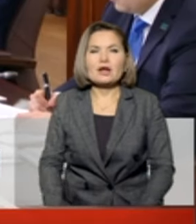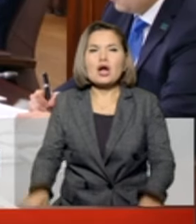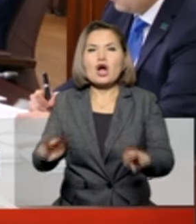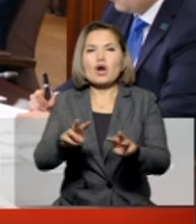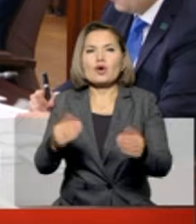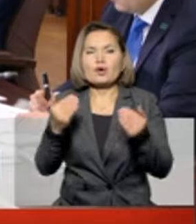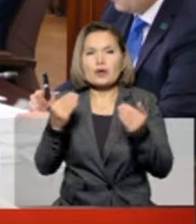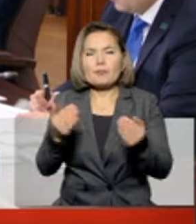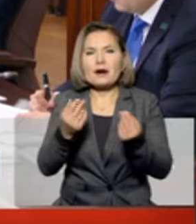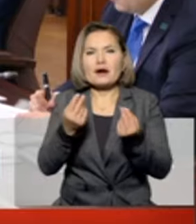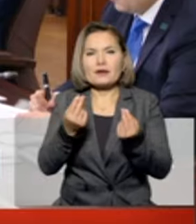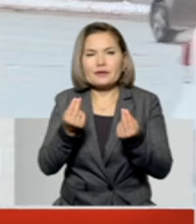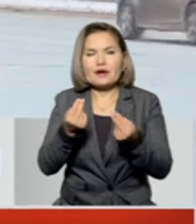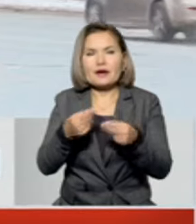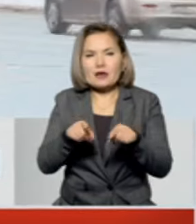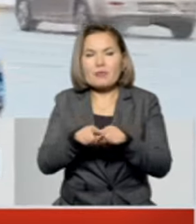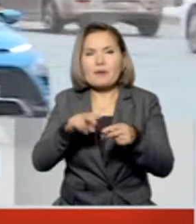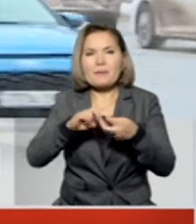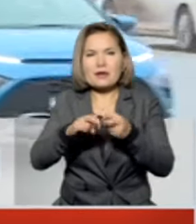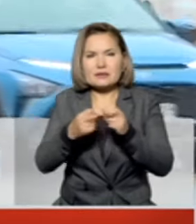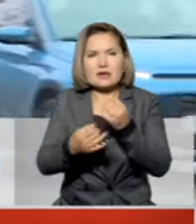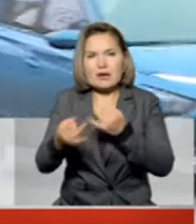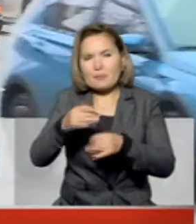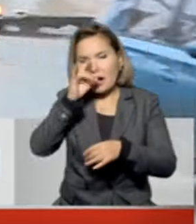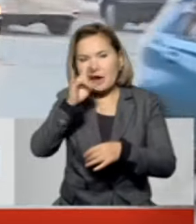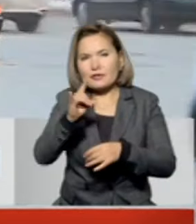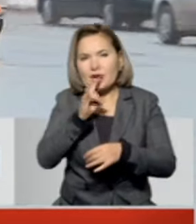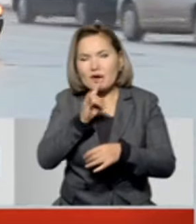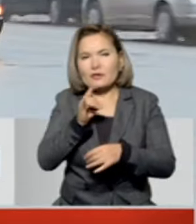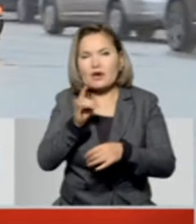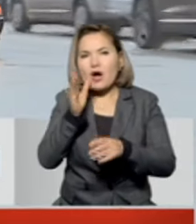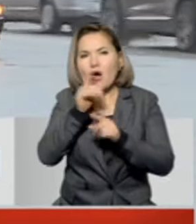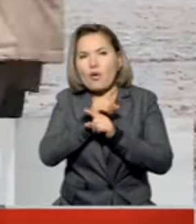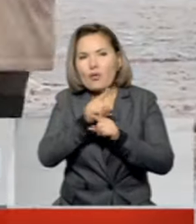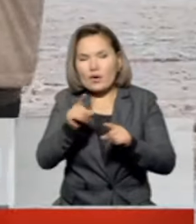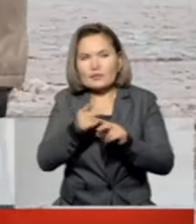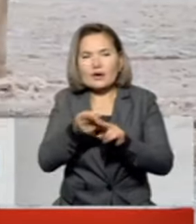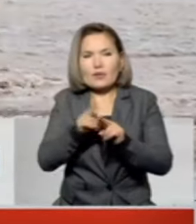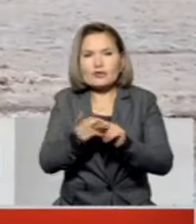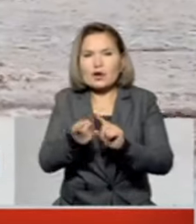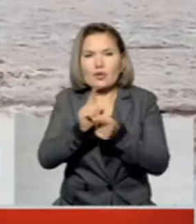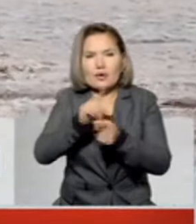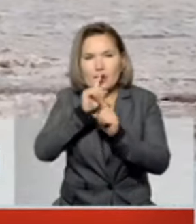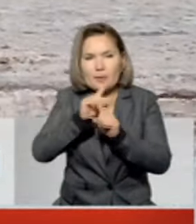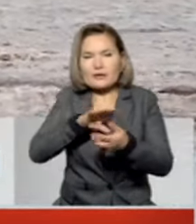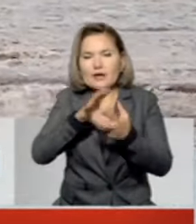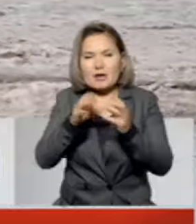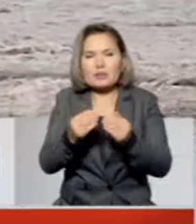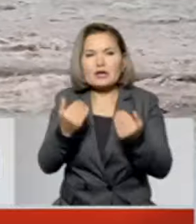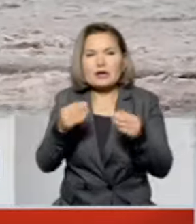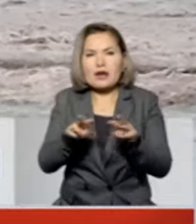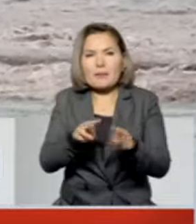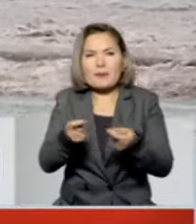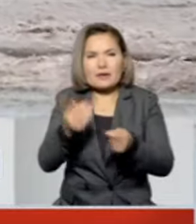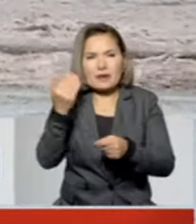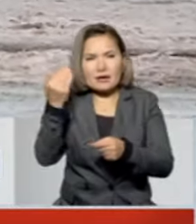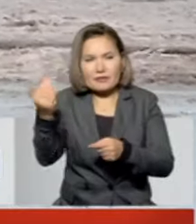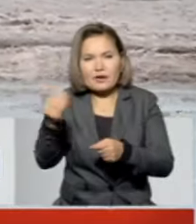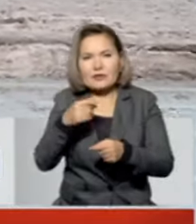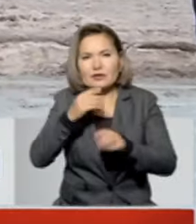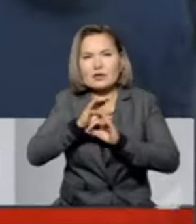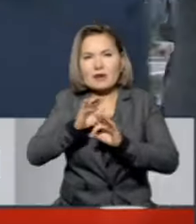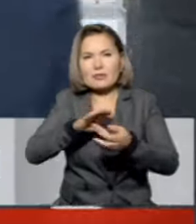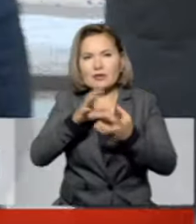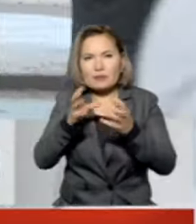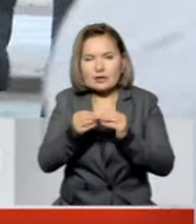Үкімет бүгін тағы бір даулы мәселеге нүкте қойды. Қазақстанда уақыт белдеуі өзгермейтін болды. Сауда және интеграция министрі Арман